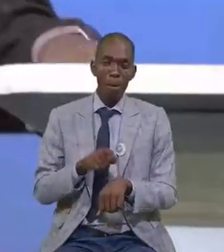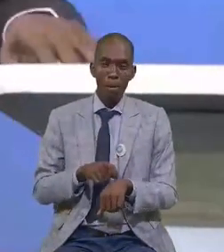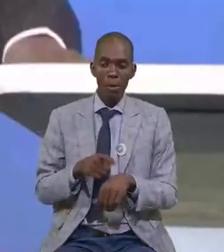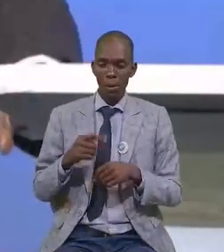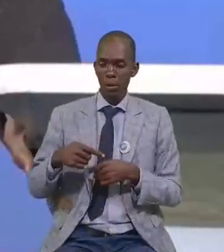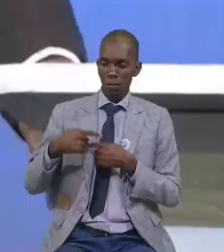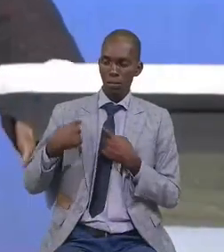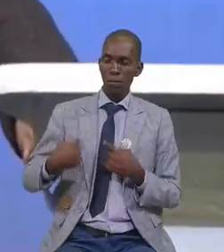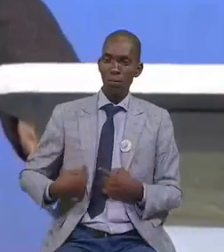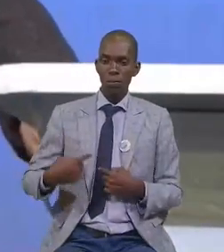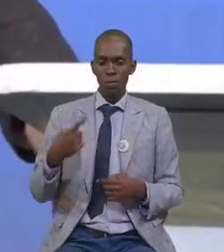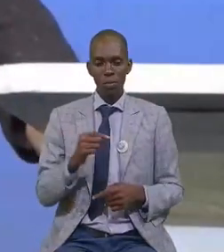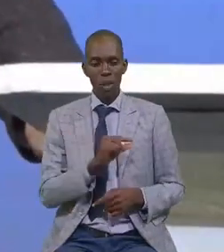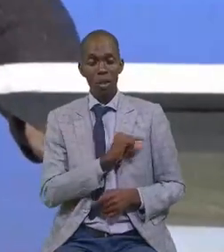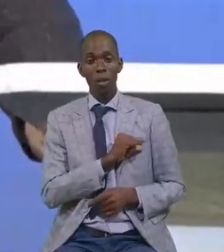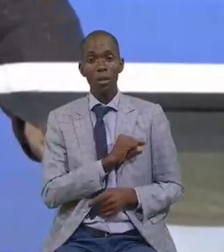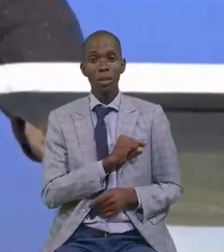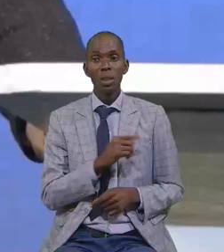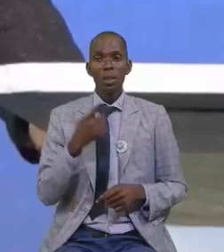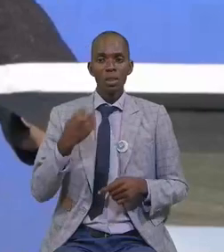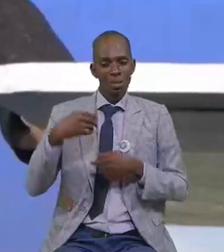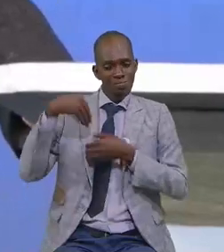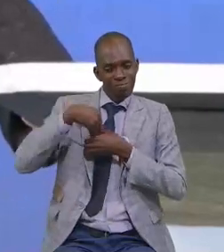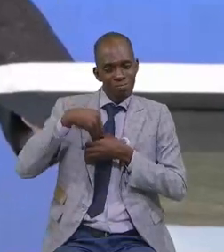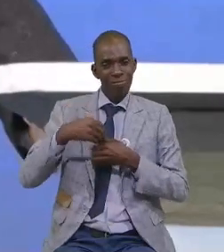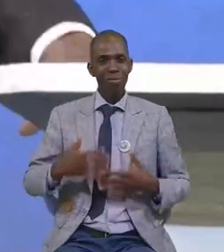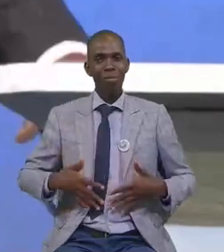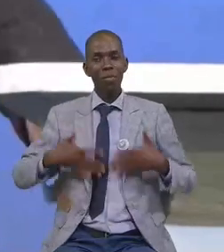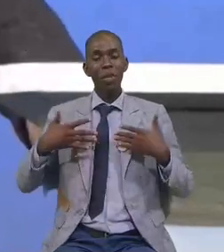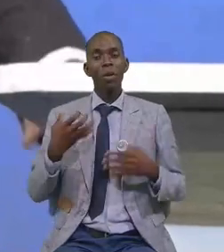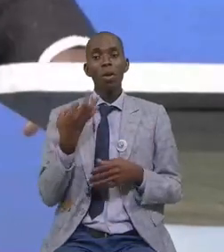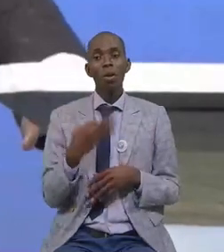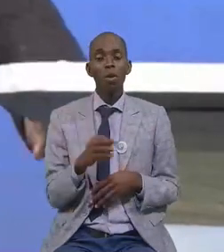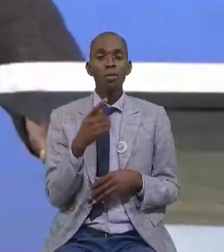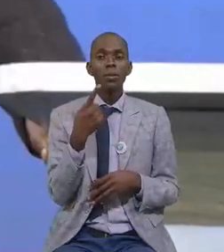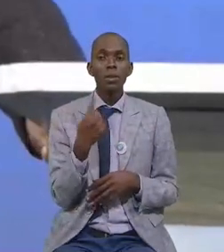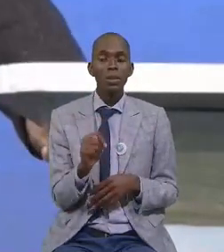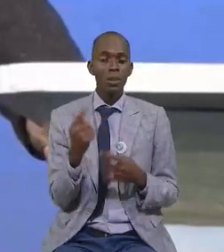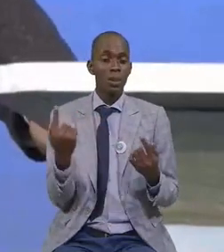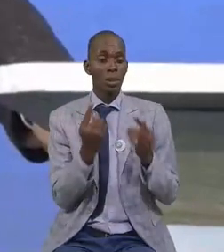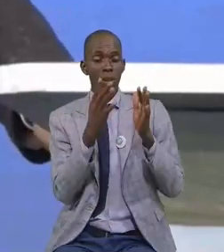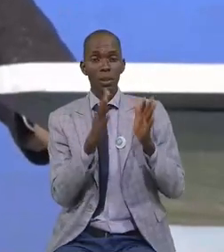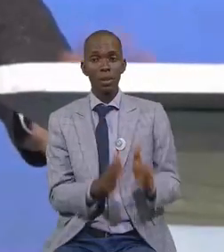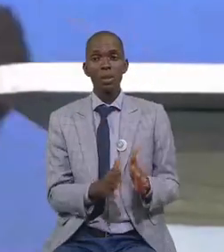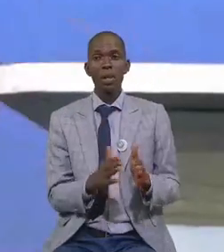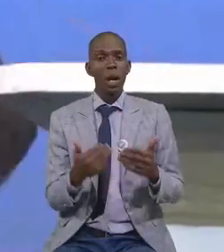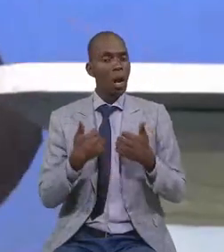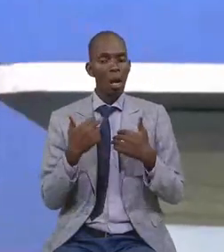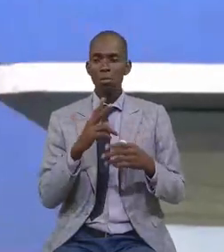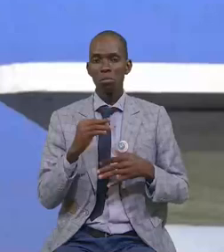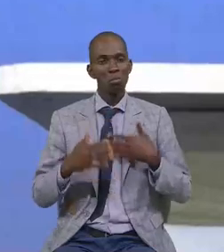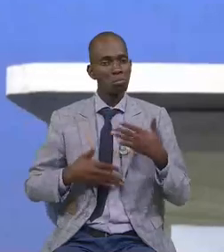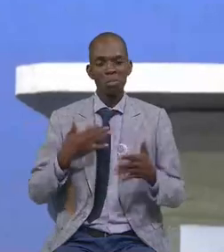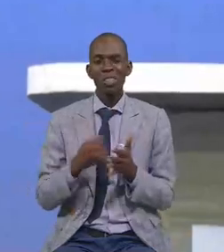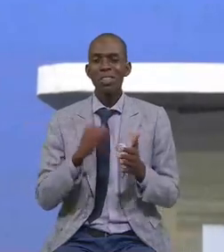la conscience, la vie intérieure, du pécheur n'a pas